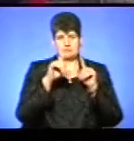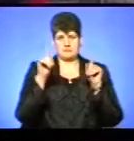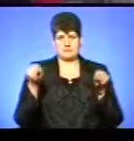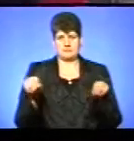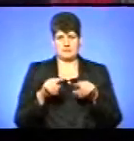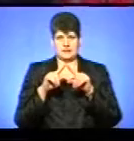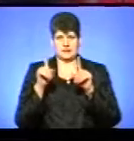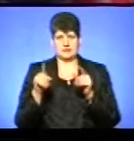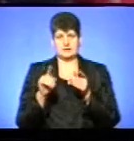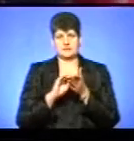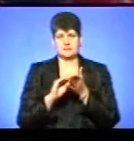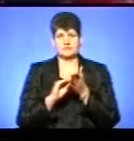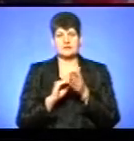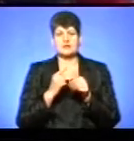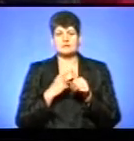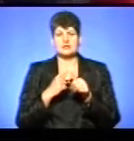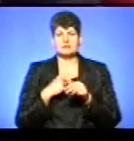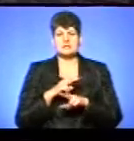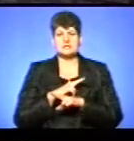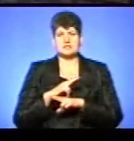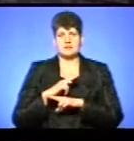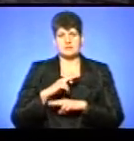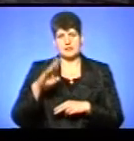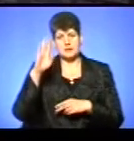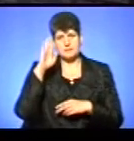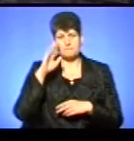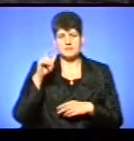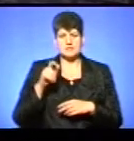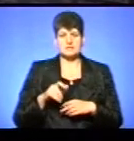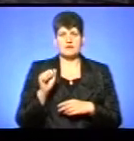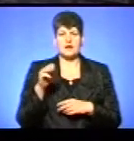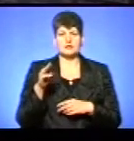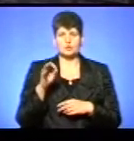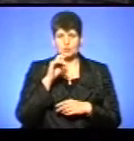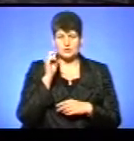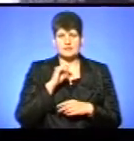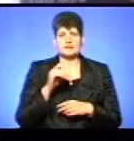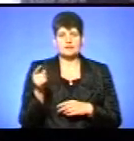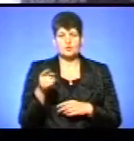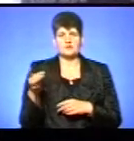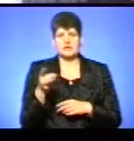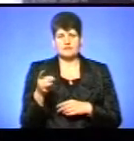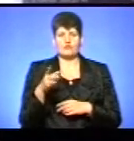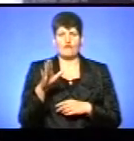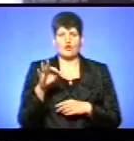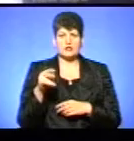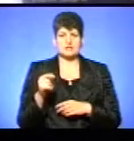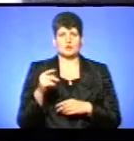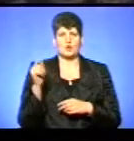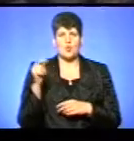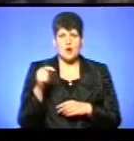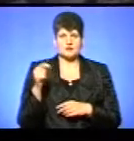викарбованими іменами загиблих бійців АТО на сході України з Тернопільської, Рівненської, Волинської, Чернігівської, Луганської